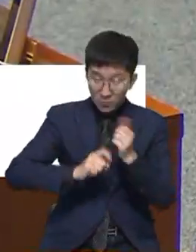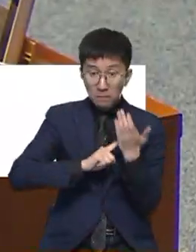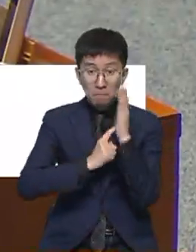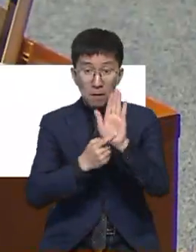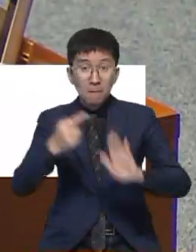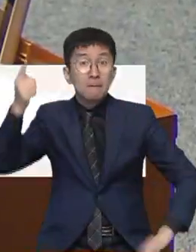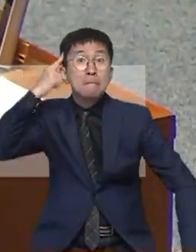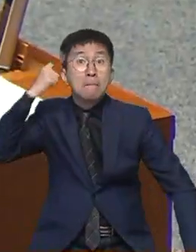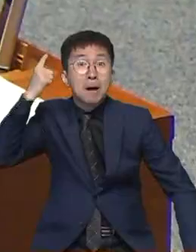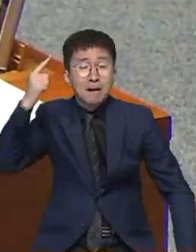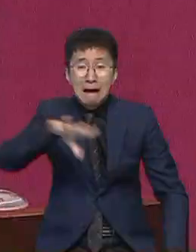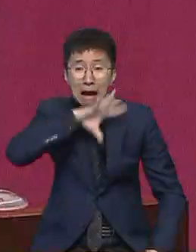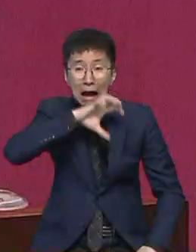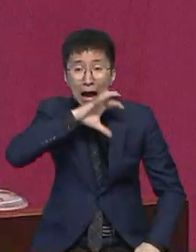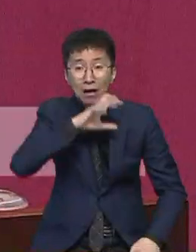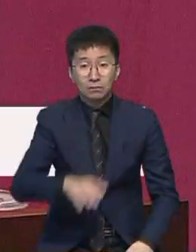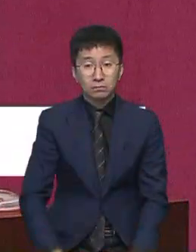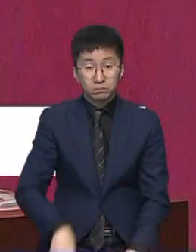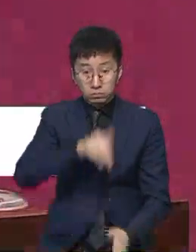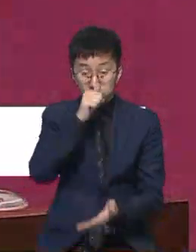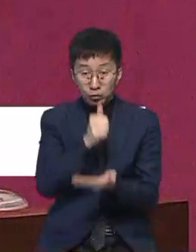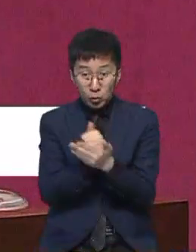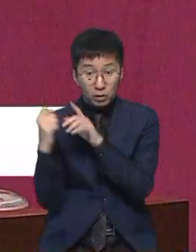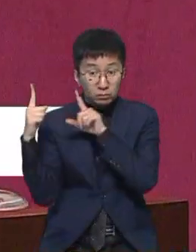항의가 이어집니다.